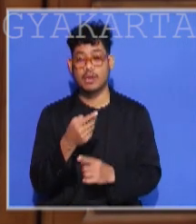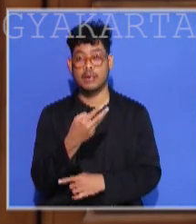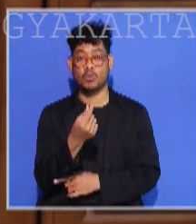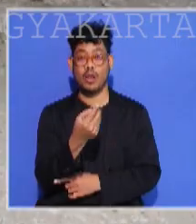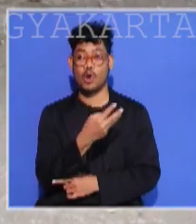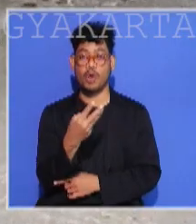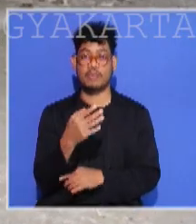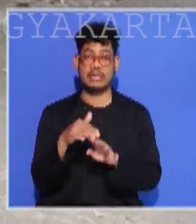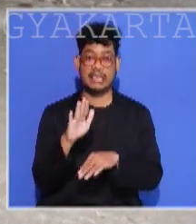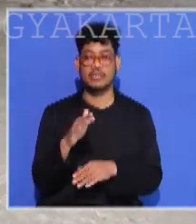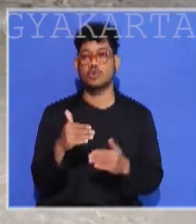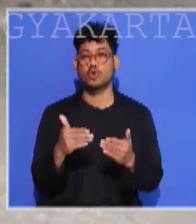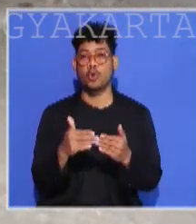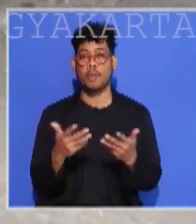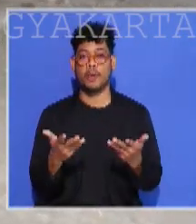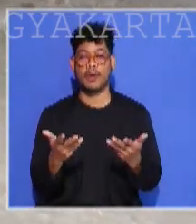mikolai.